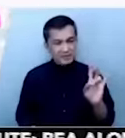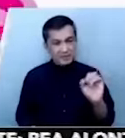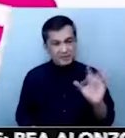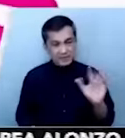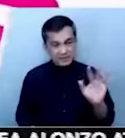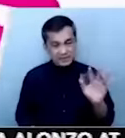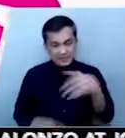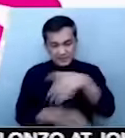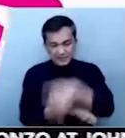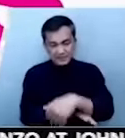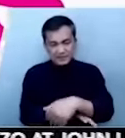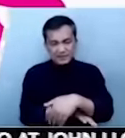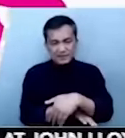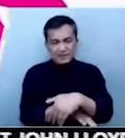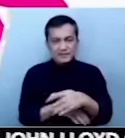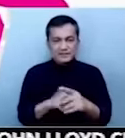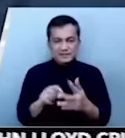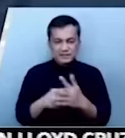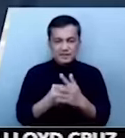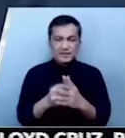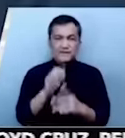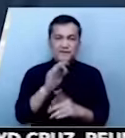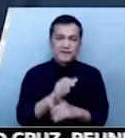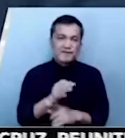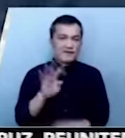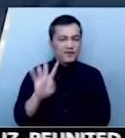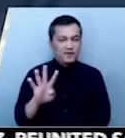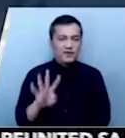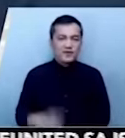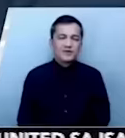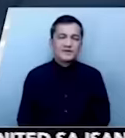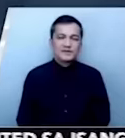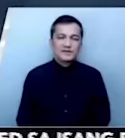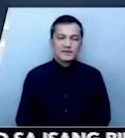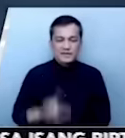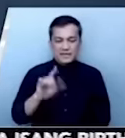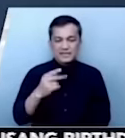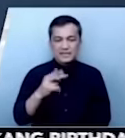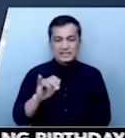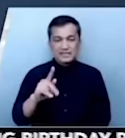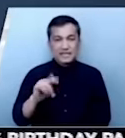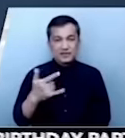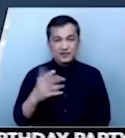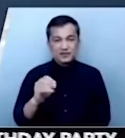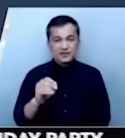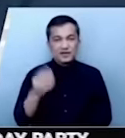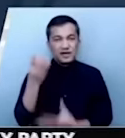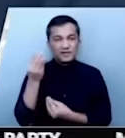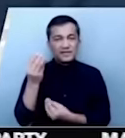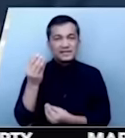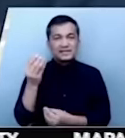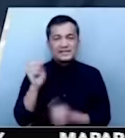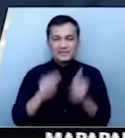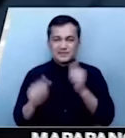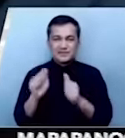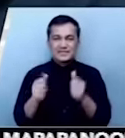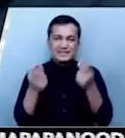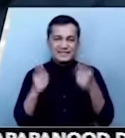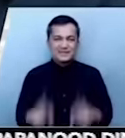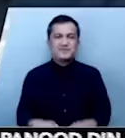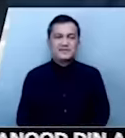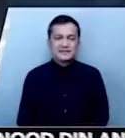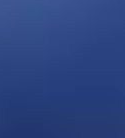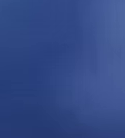simula sa February 4. Lars Santiago, updated sa showbiz